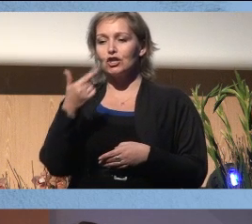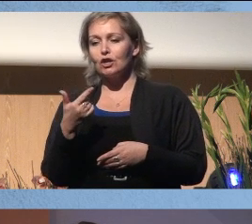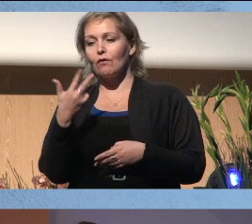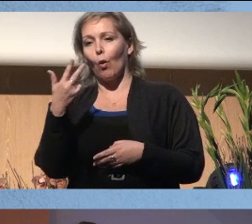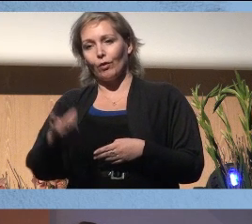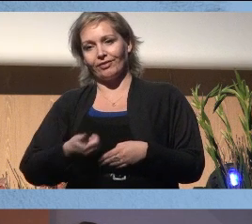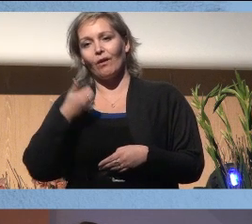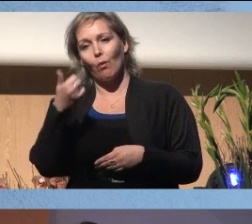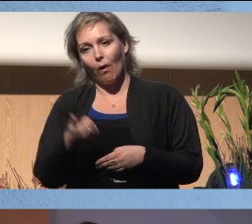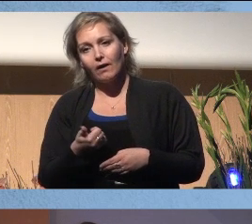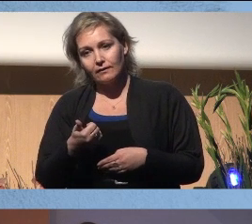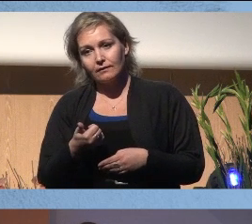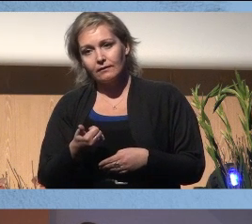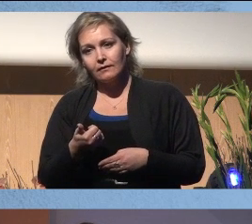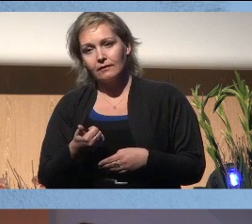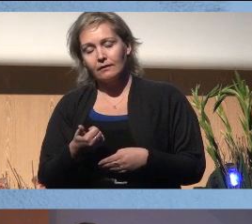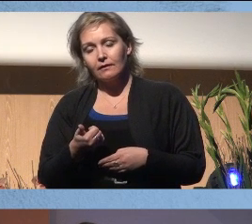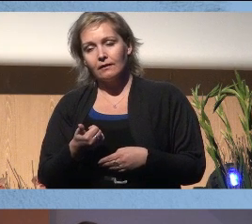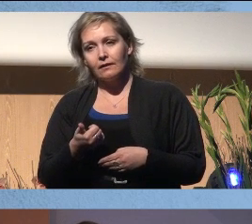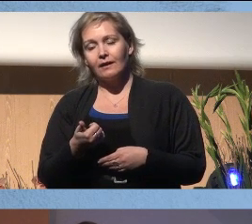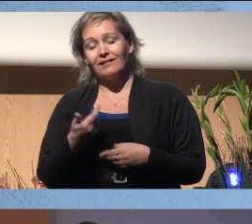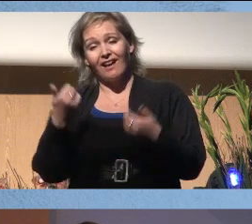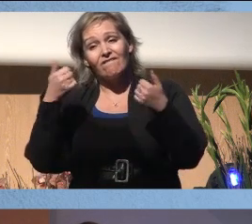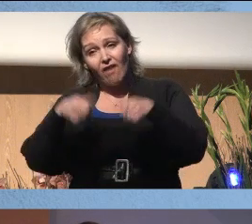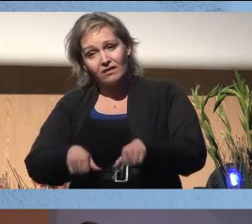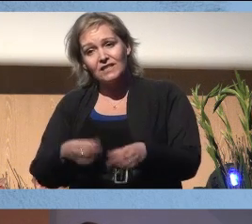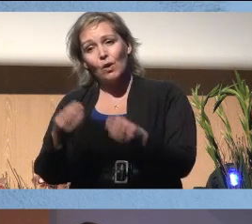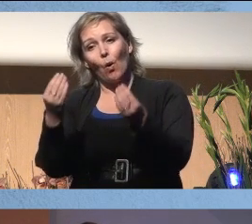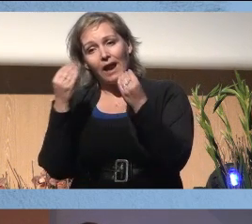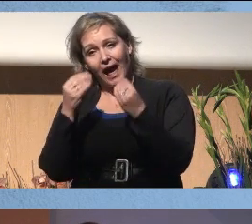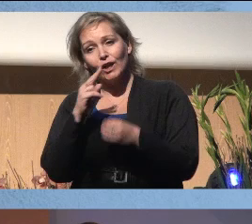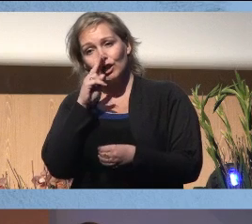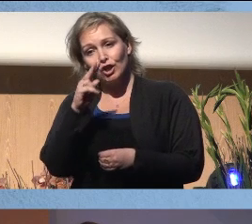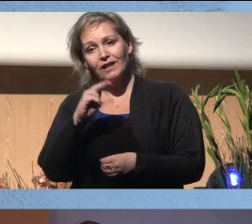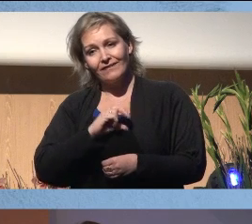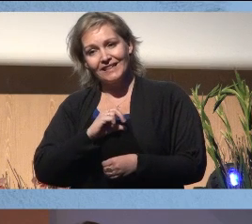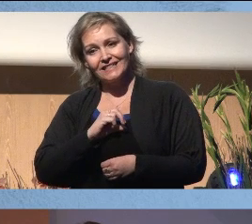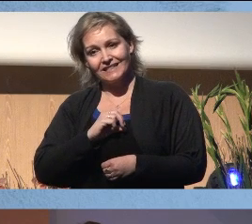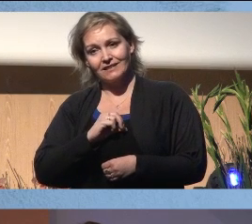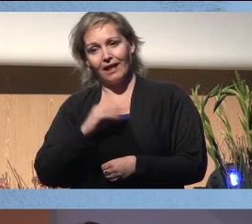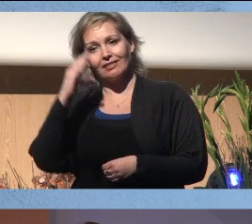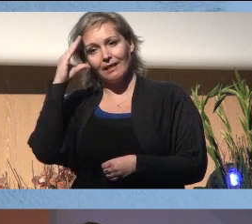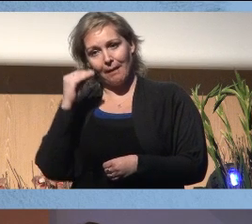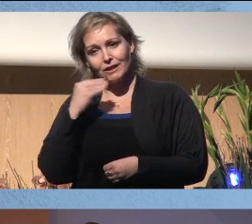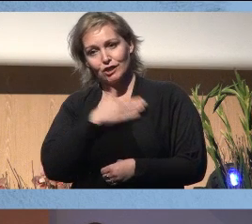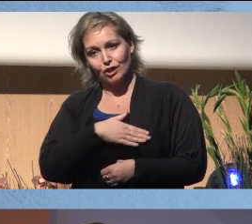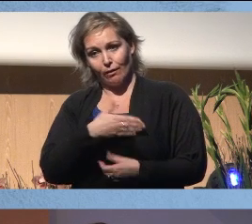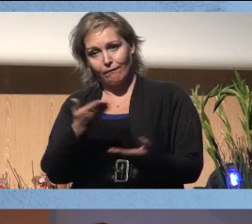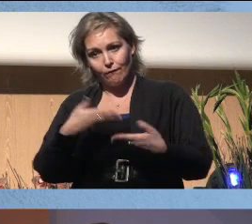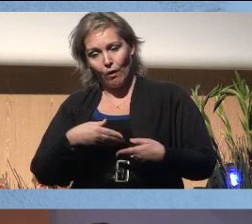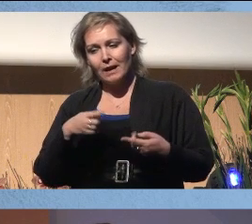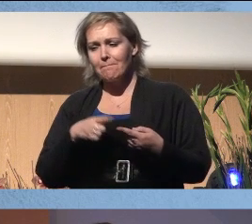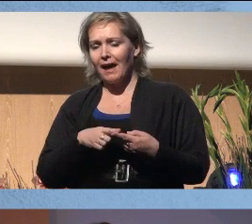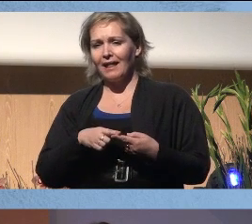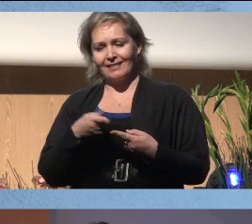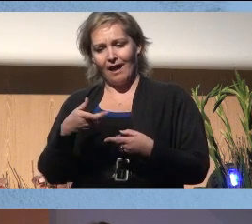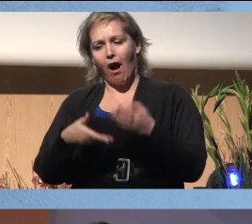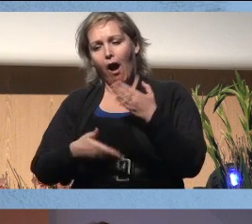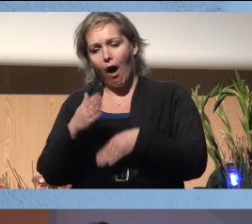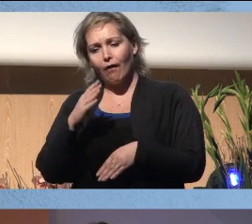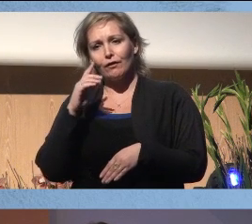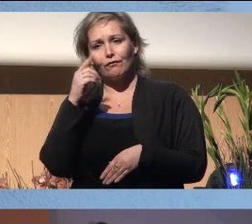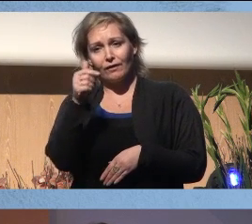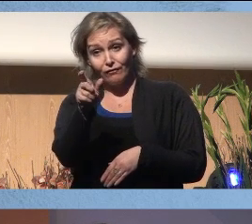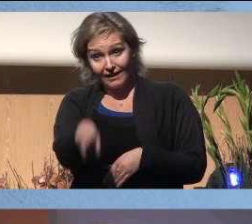år. Det vanskelig å lære noe nytt hvis du får en demenssykdom. Men det helt avgjørende for